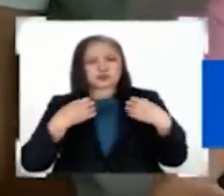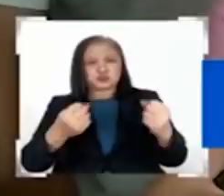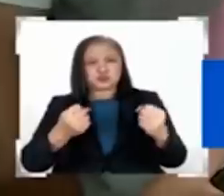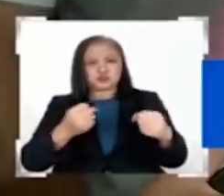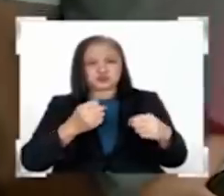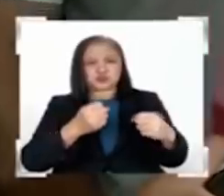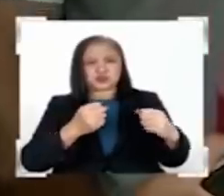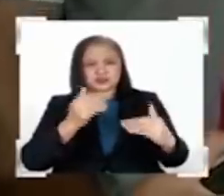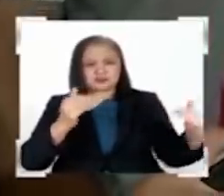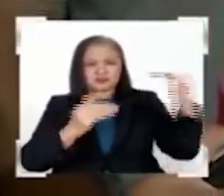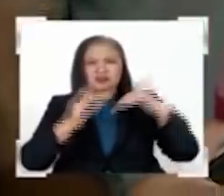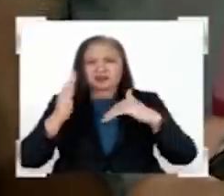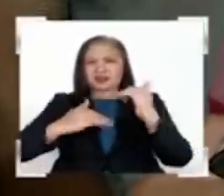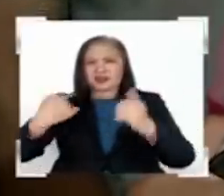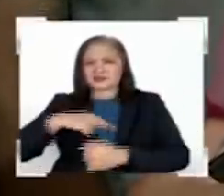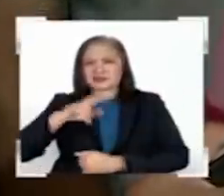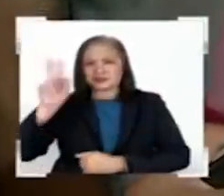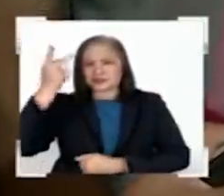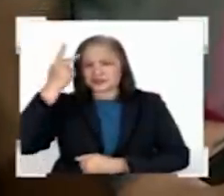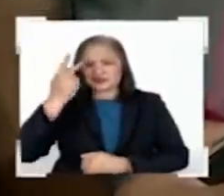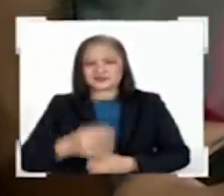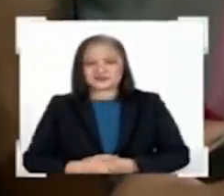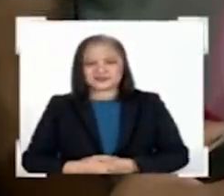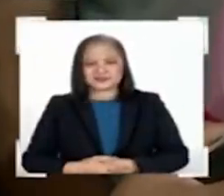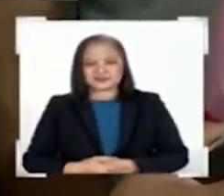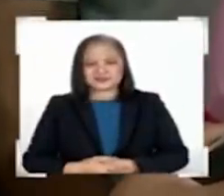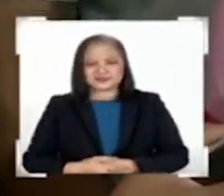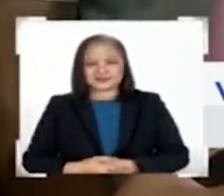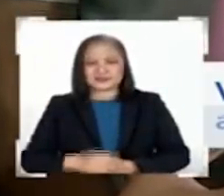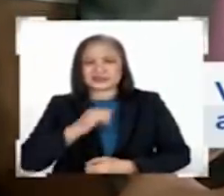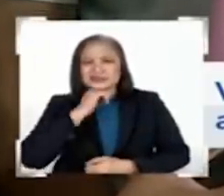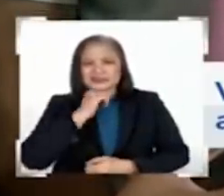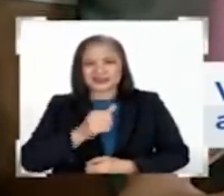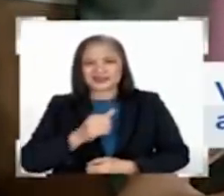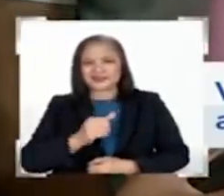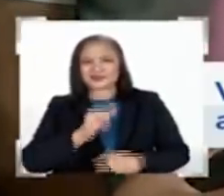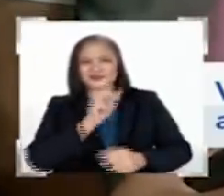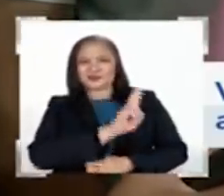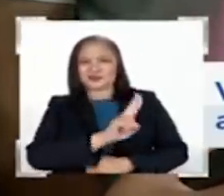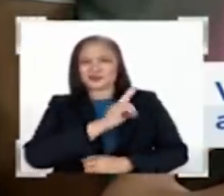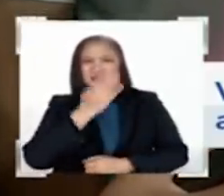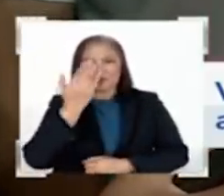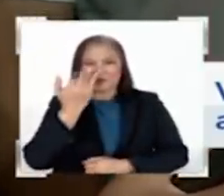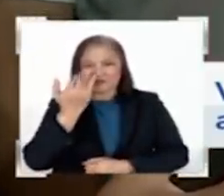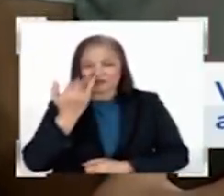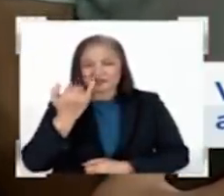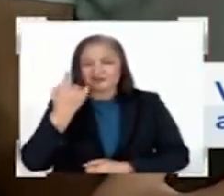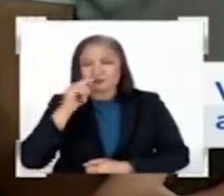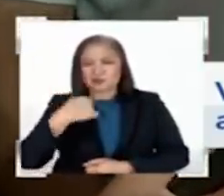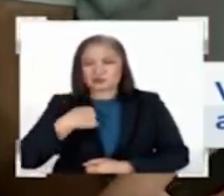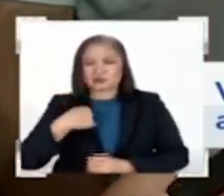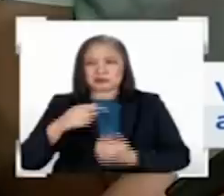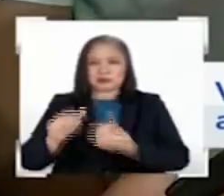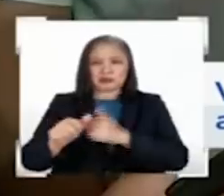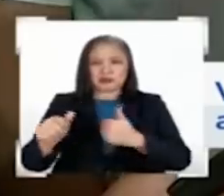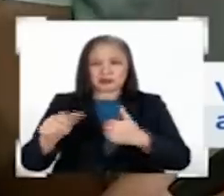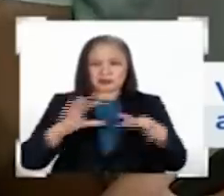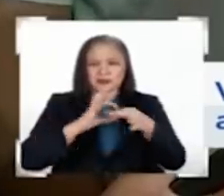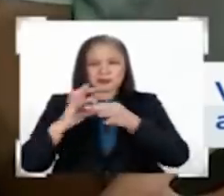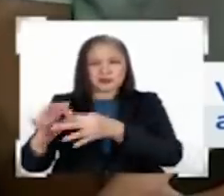mga politiko. At hindi sila magpapagamit dahil lang sa inclination nila sa isang